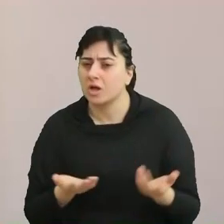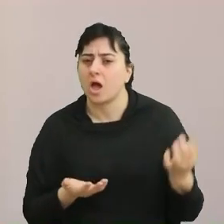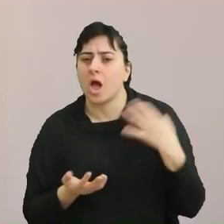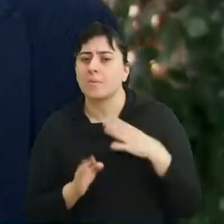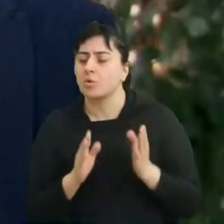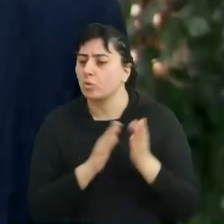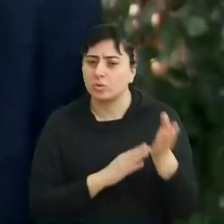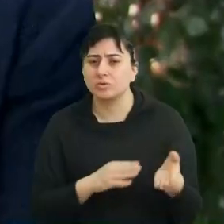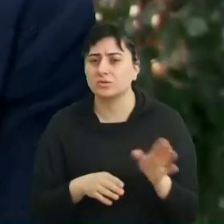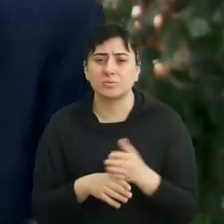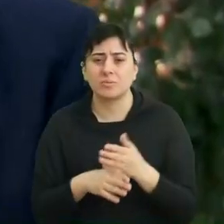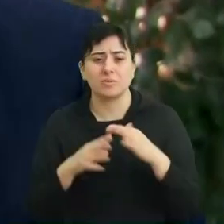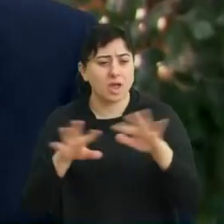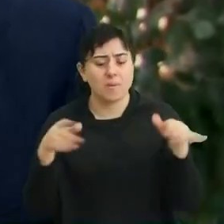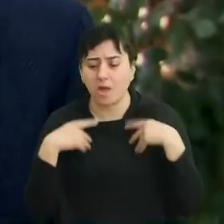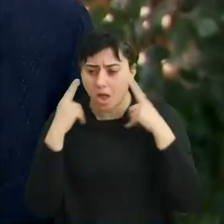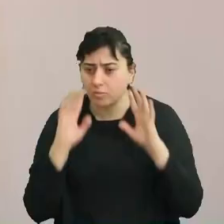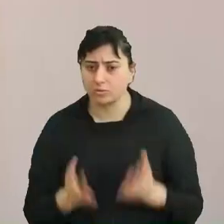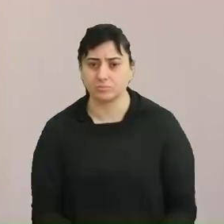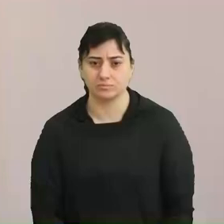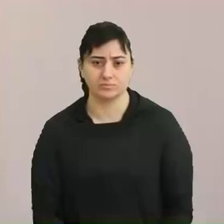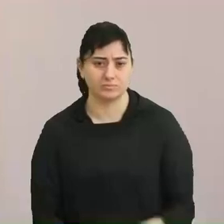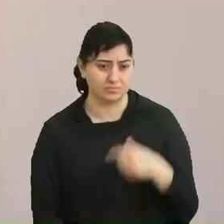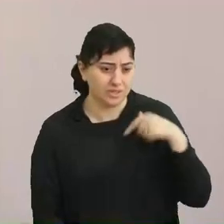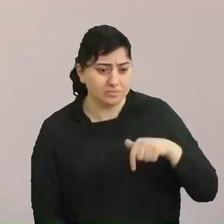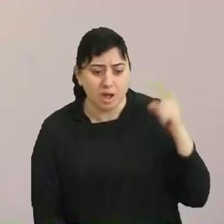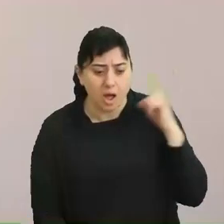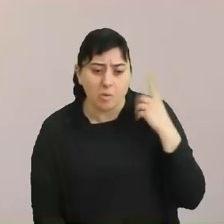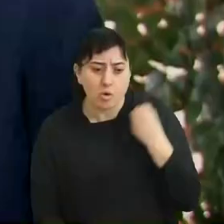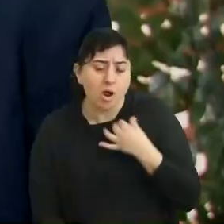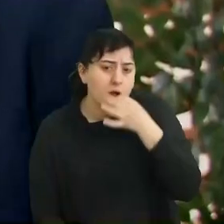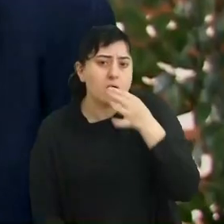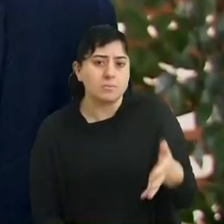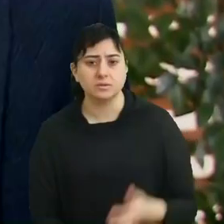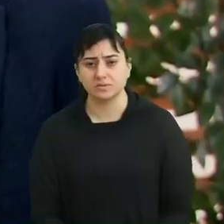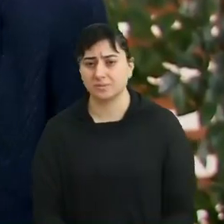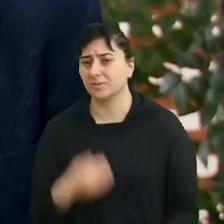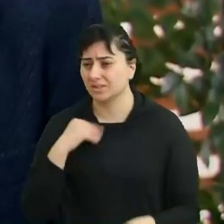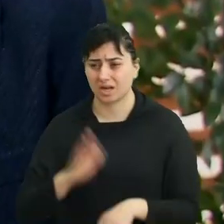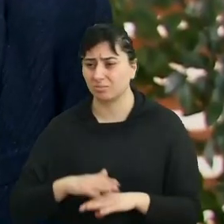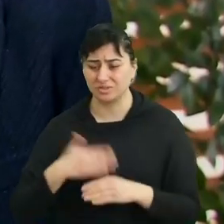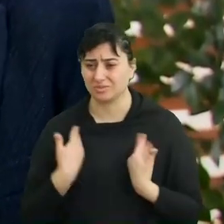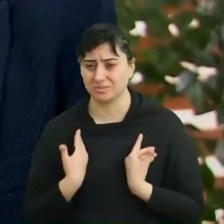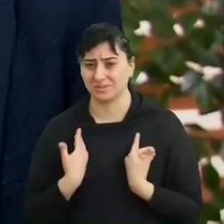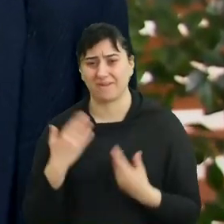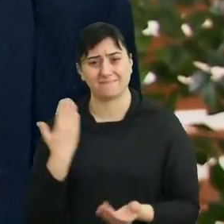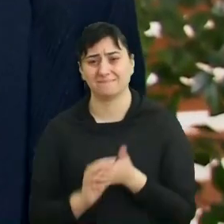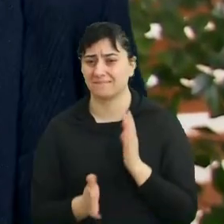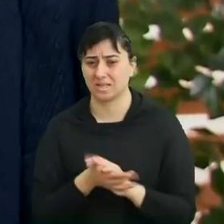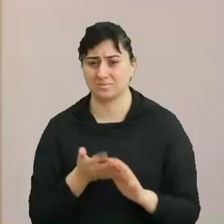haber vermeden giriyor. Bütün bunlardan benim niye haberim olmuyor? Benim de şimdi haberim oldu efendim. Ne yapacağım ben ya? Vallahi